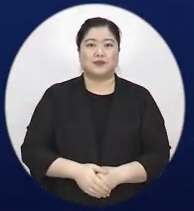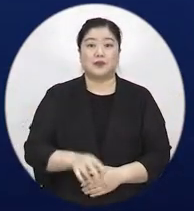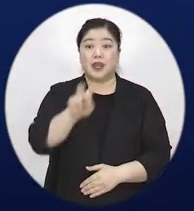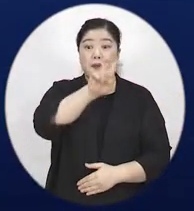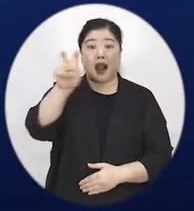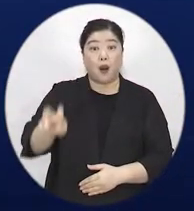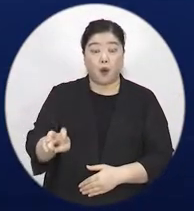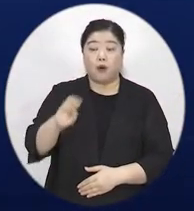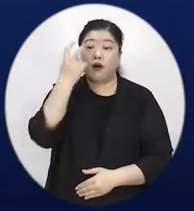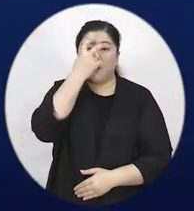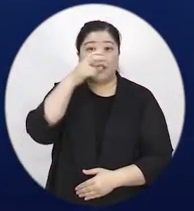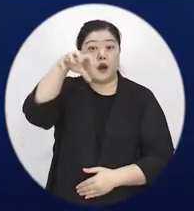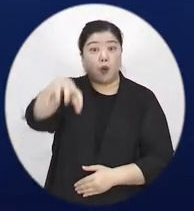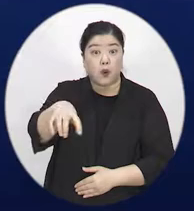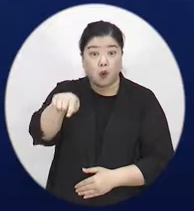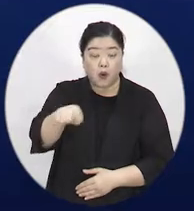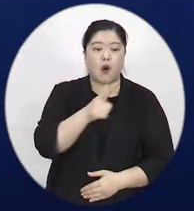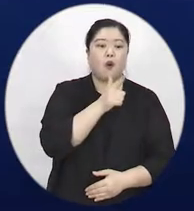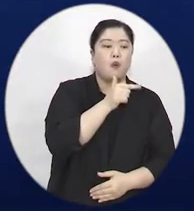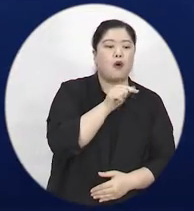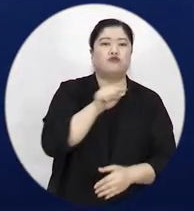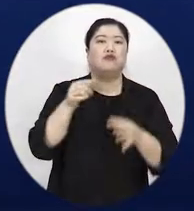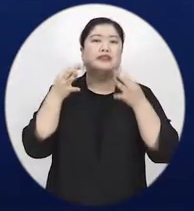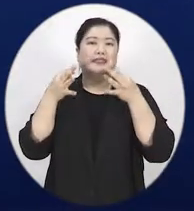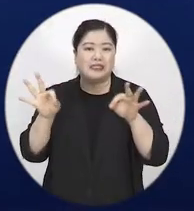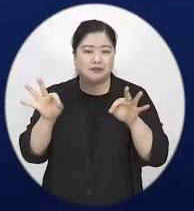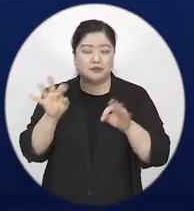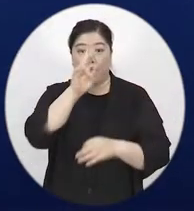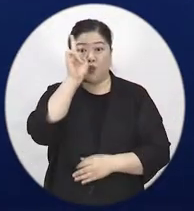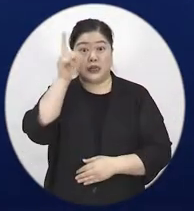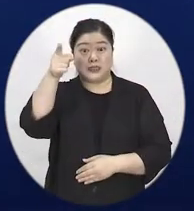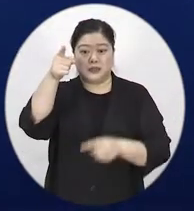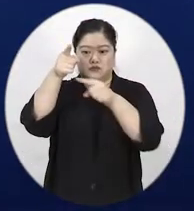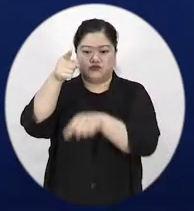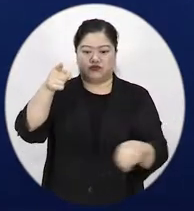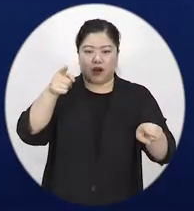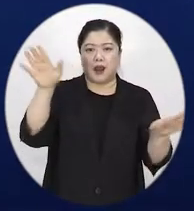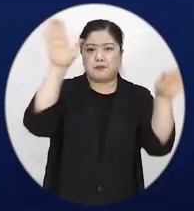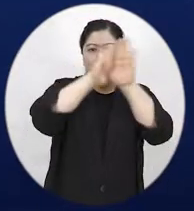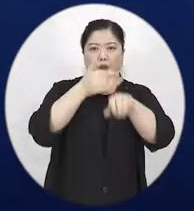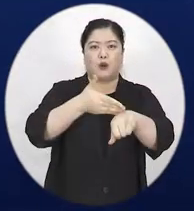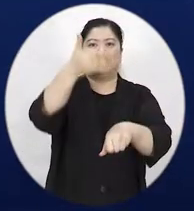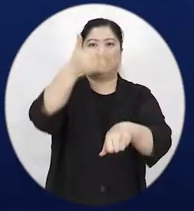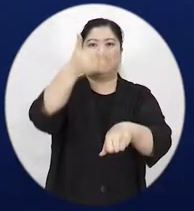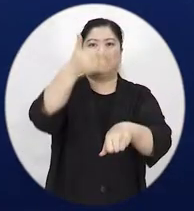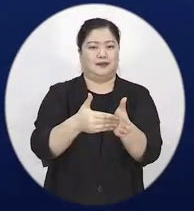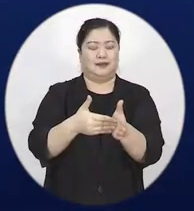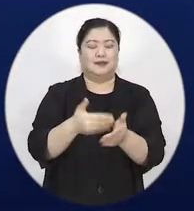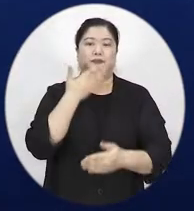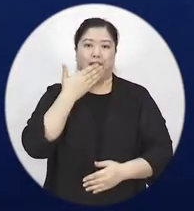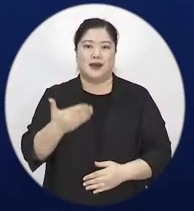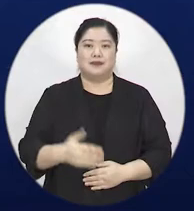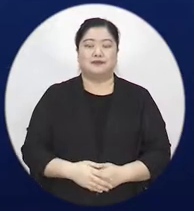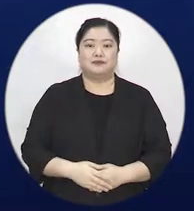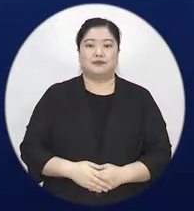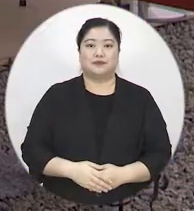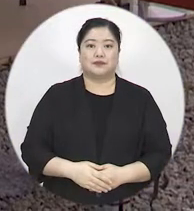시작했습니다. 마곡 임시선별검사소는 월요일부터 금요일 오후 1시부터 9시까지